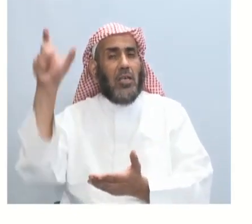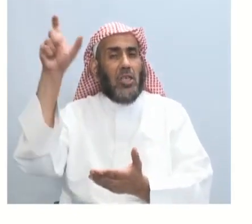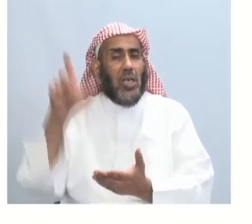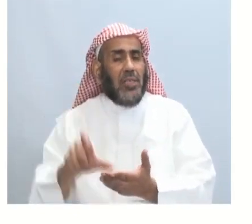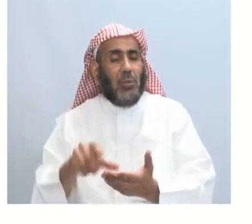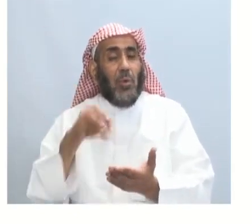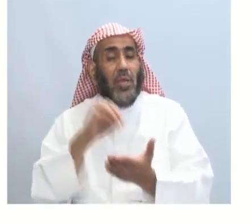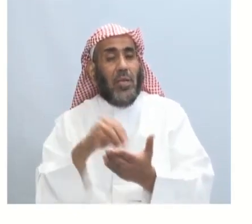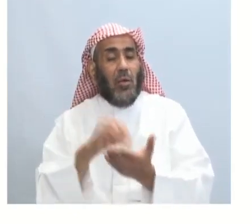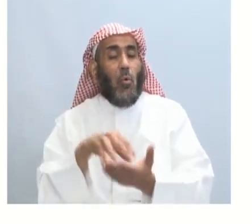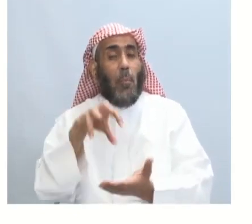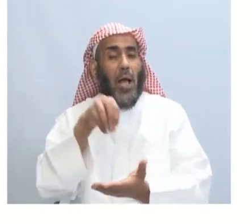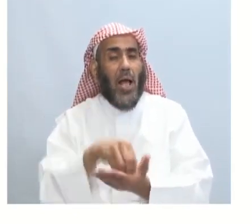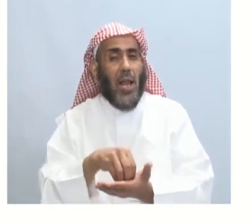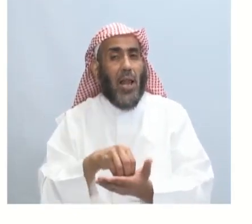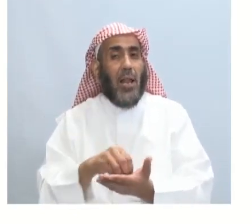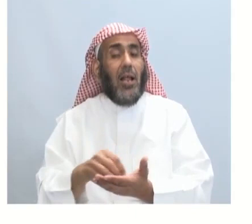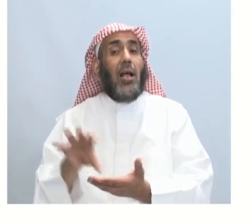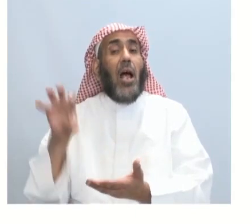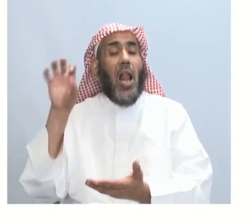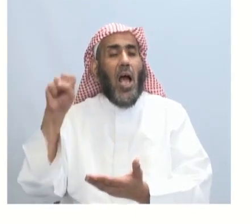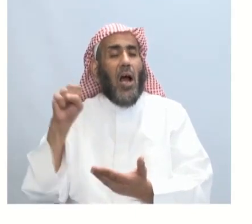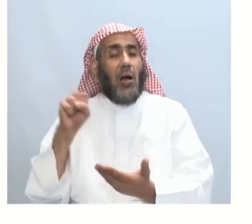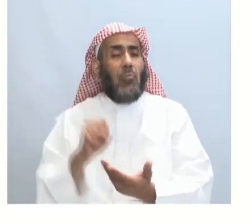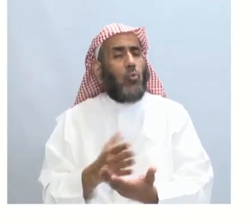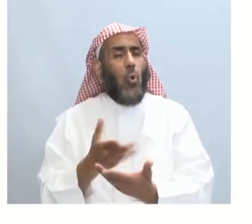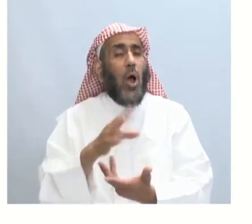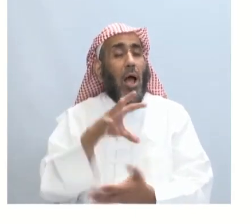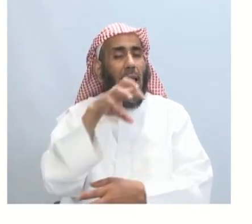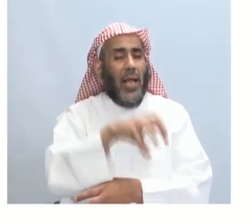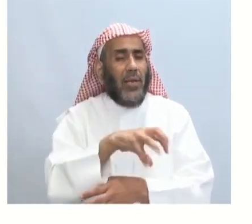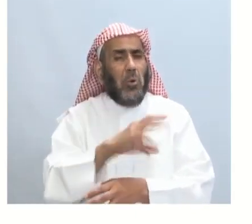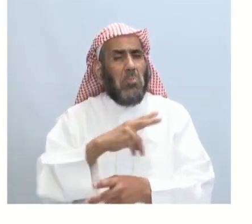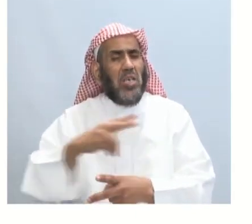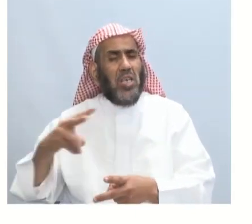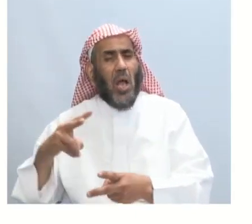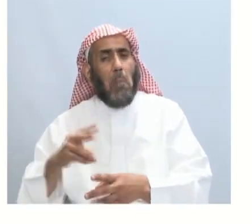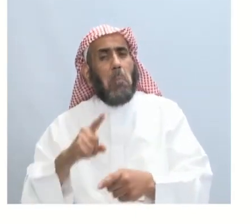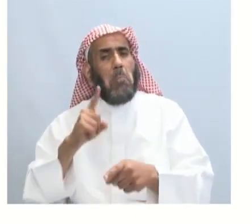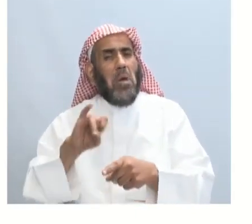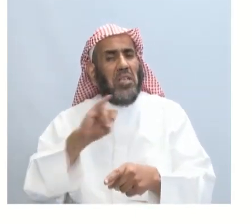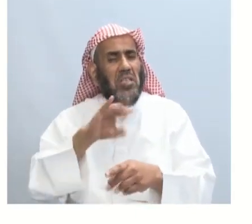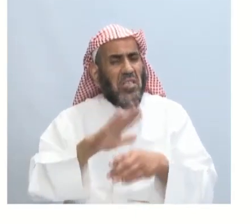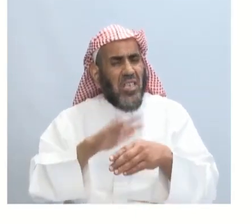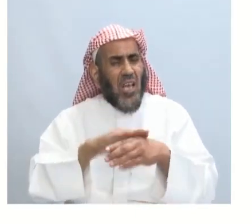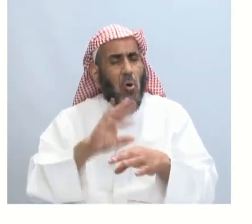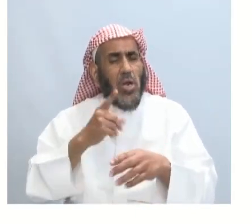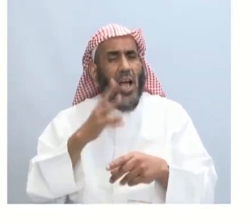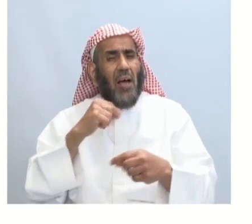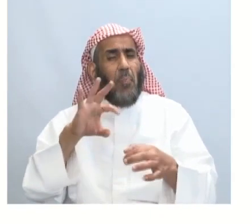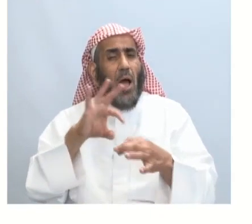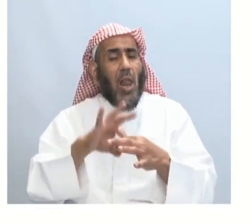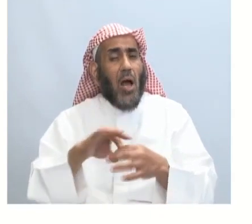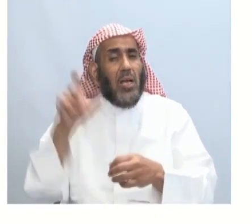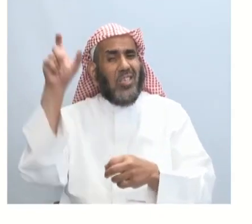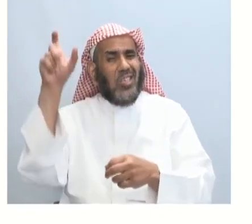على محل الحق العيني على ماذا يرد هناك ربما اشياء ماديه هناك اشياء علاقه